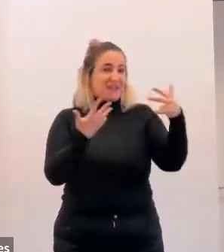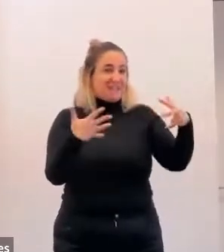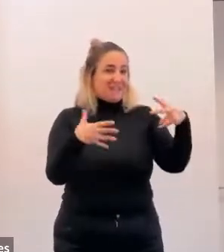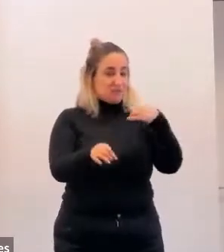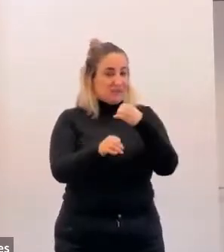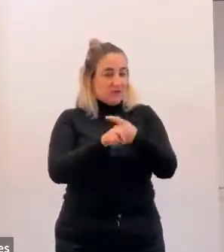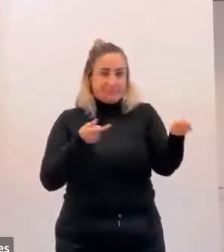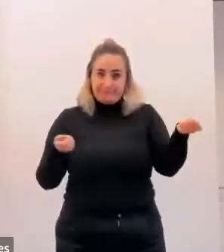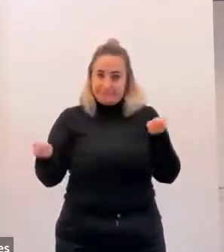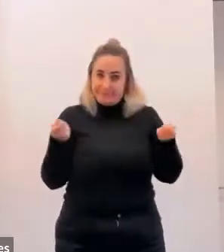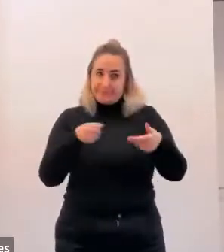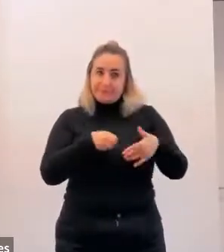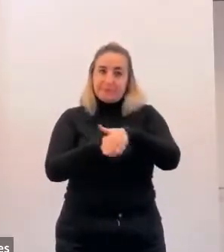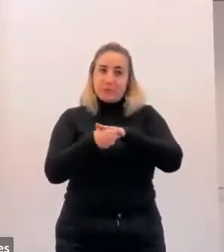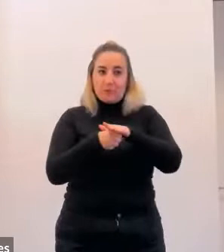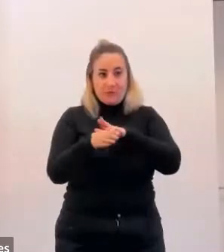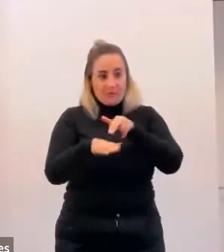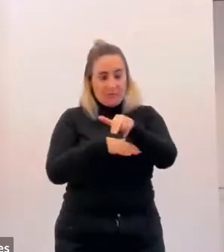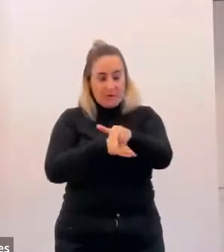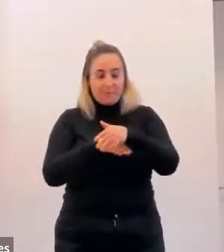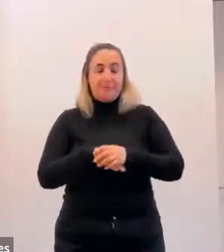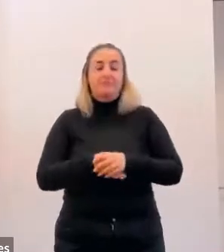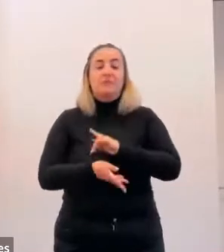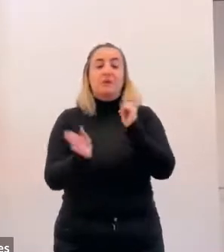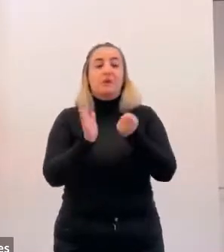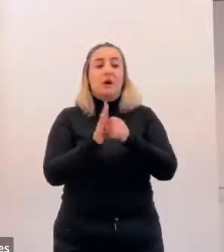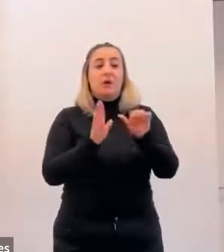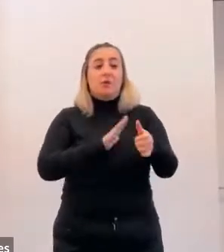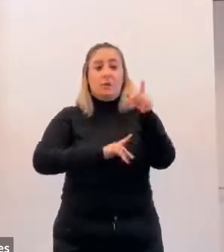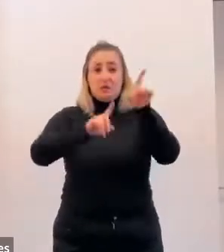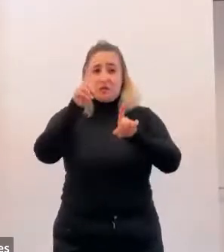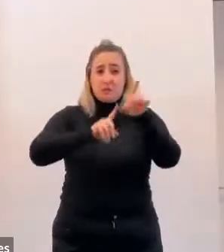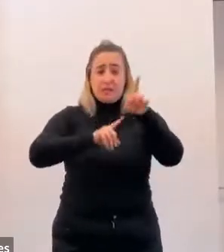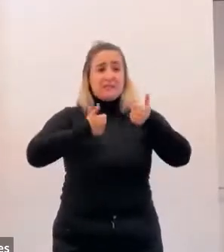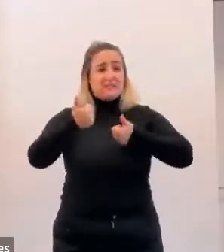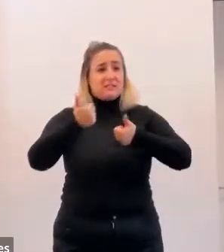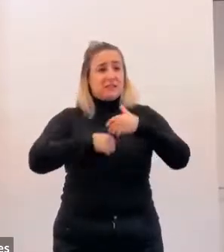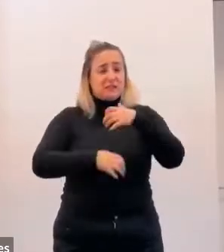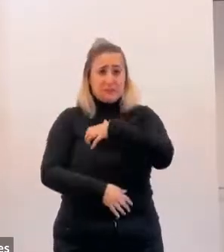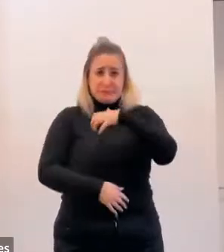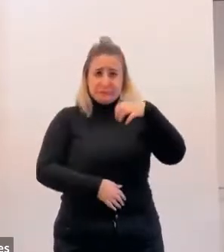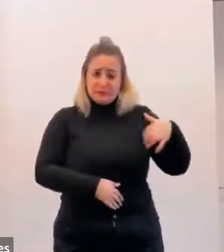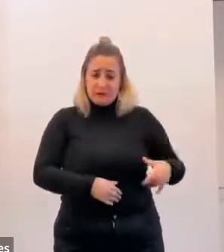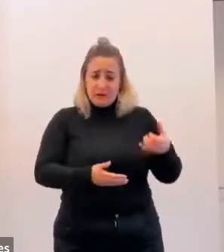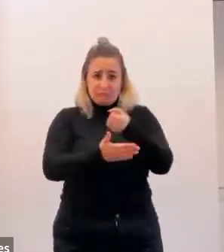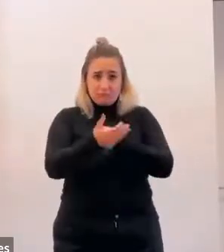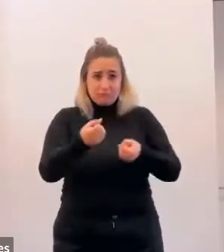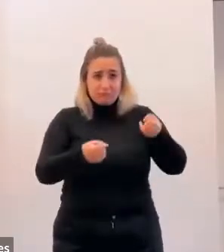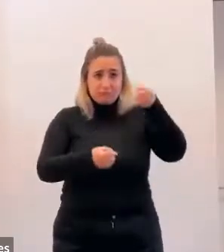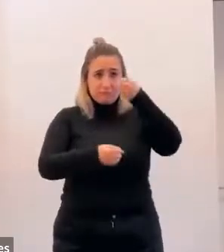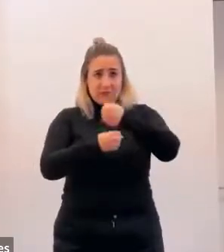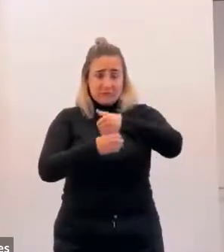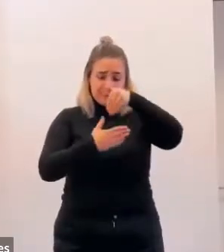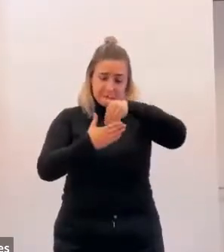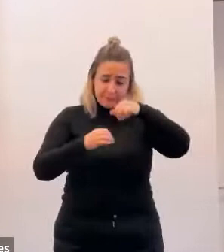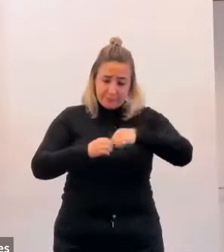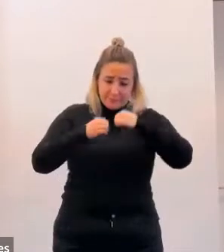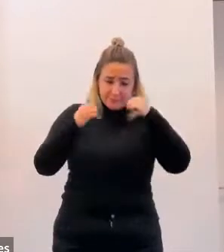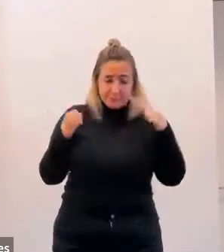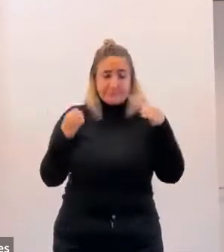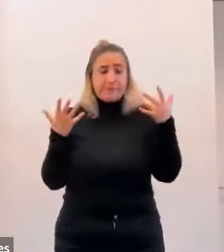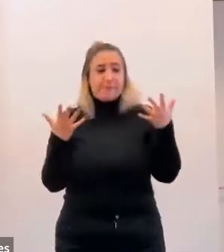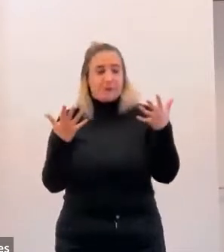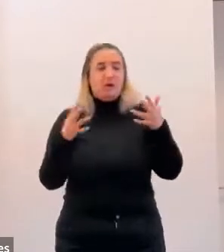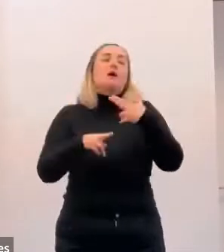la création, à compter du 1er juillet, donc, d'un service municipal dédié dénommée Service municipal de la